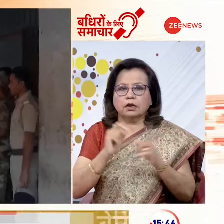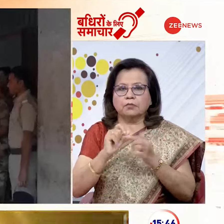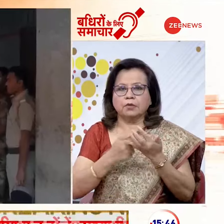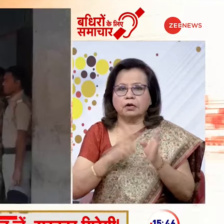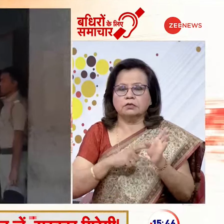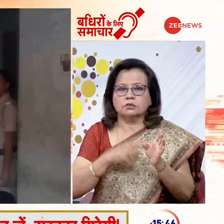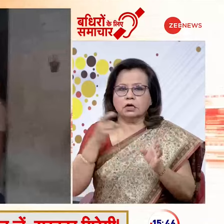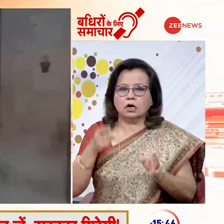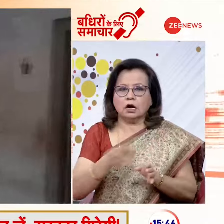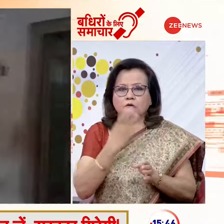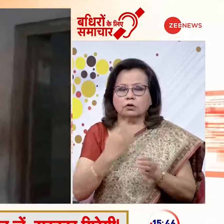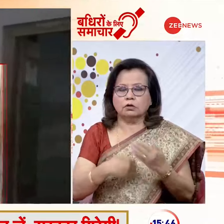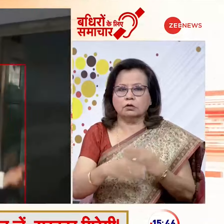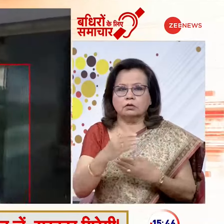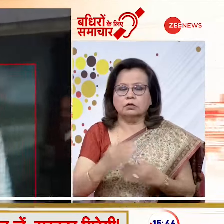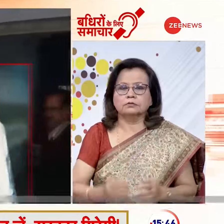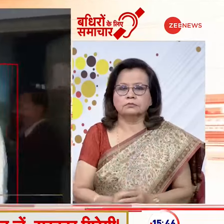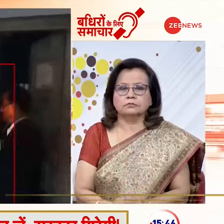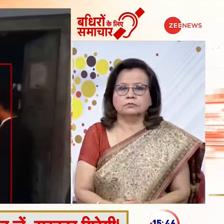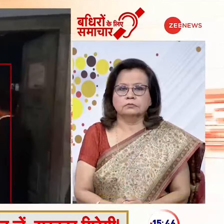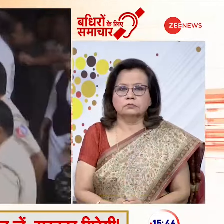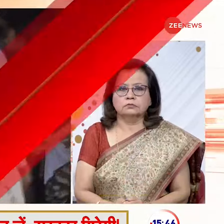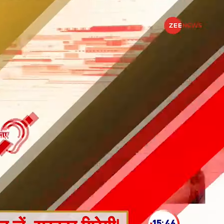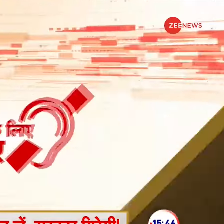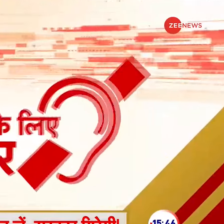पार्टी से निलंबिद भी कर दिया है